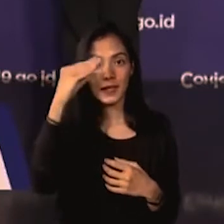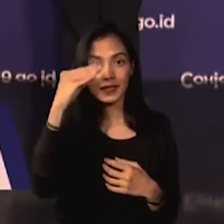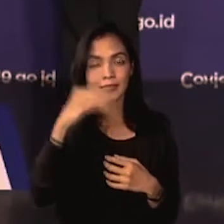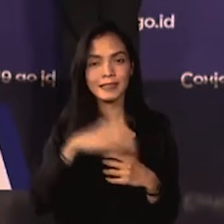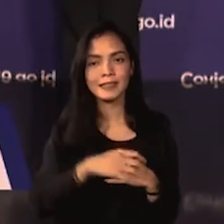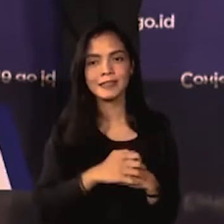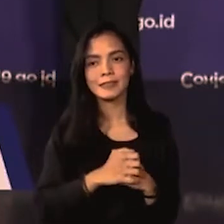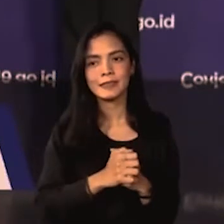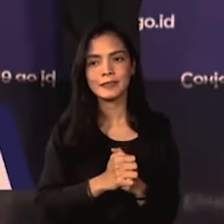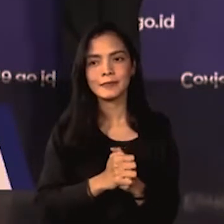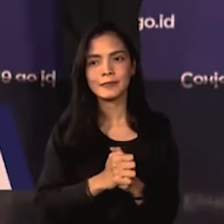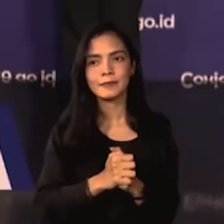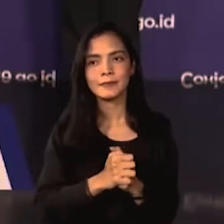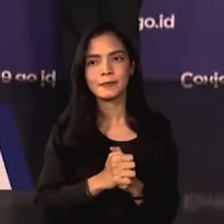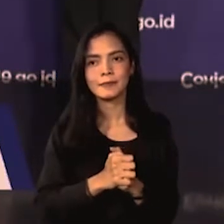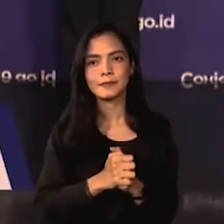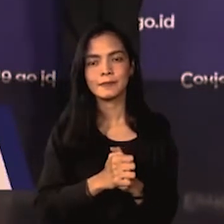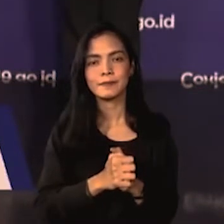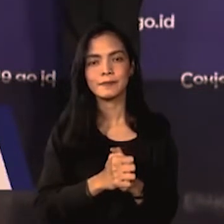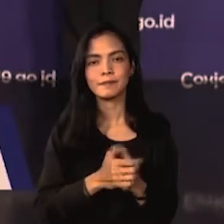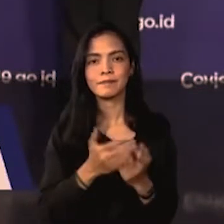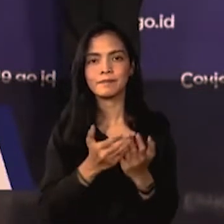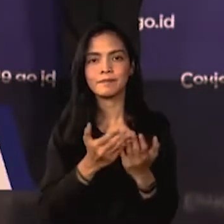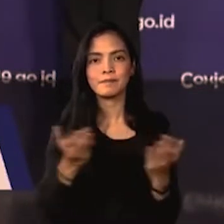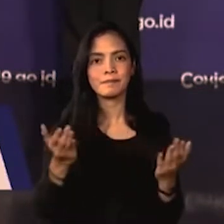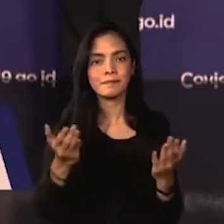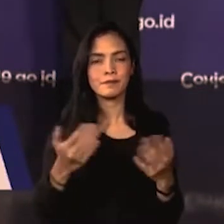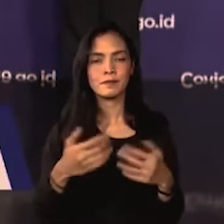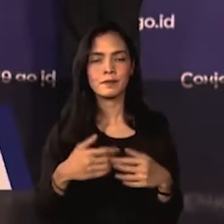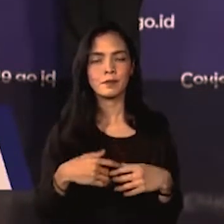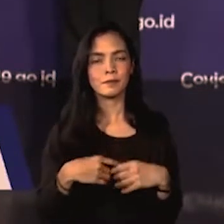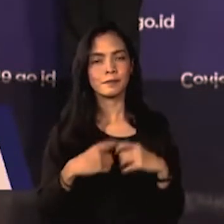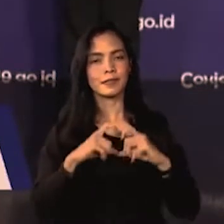media yang saya cintai dan saya banggakan.